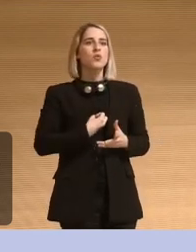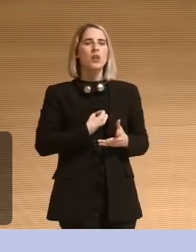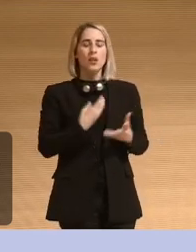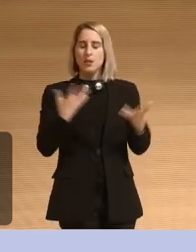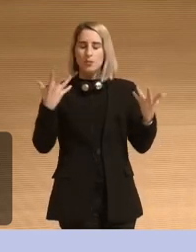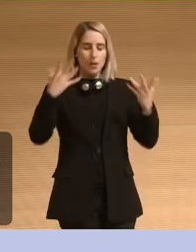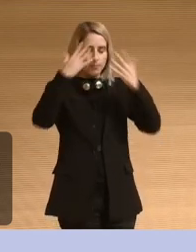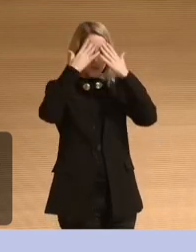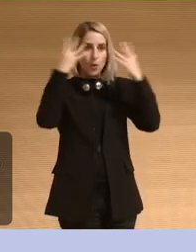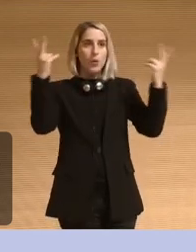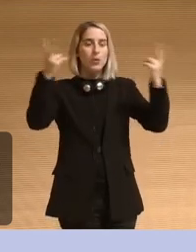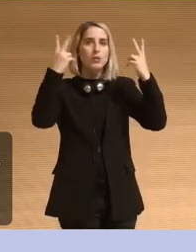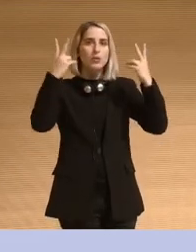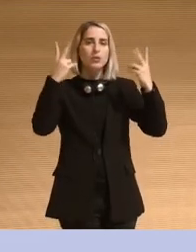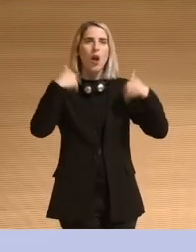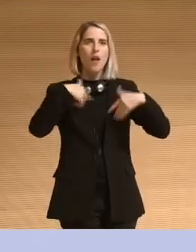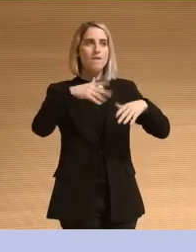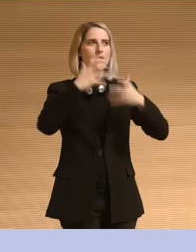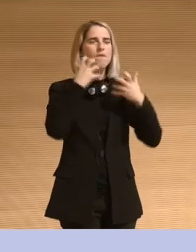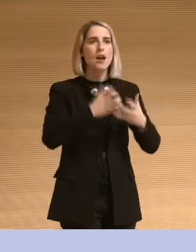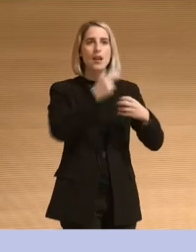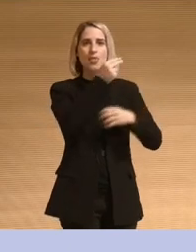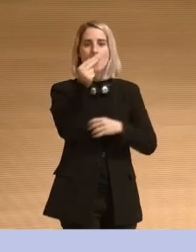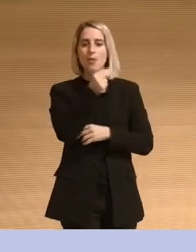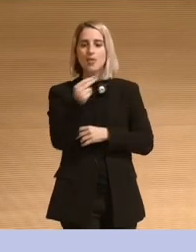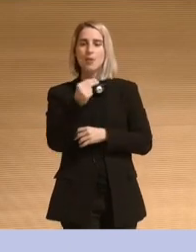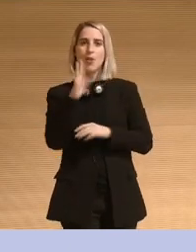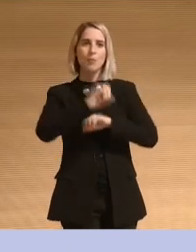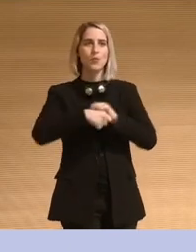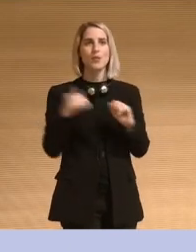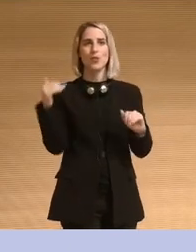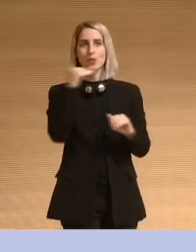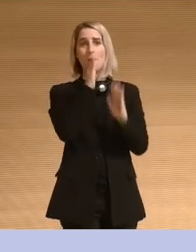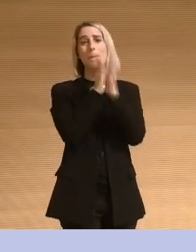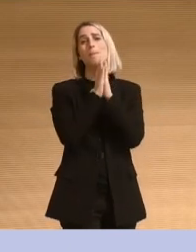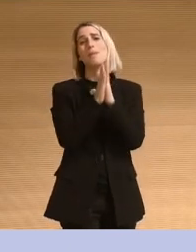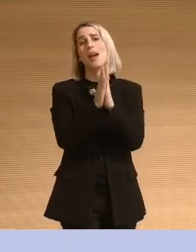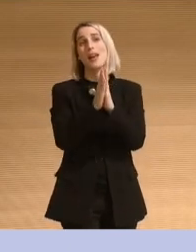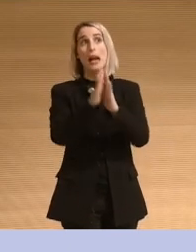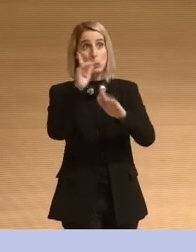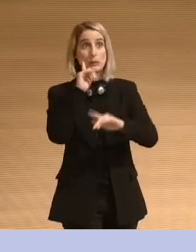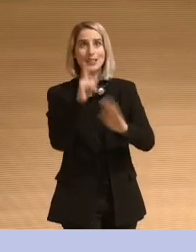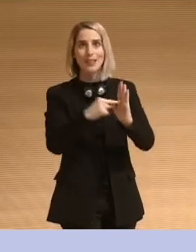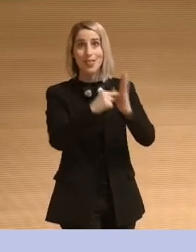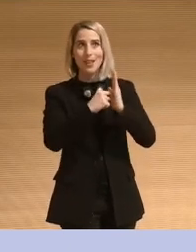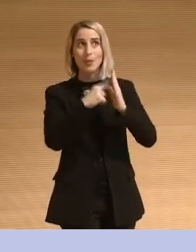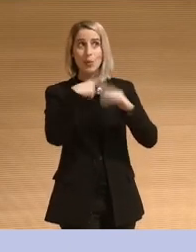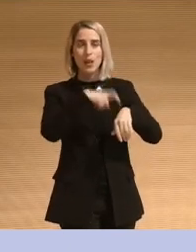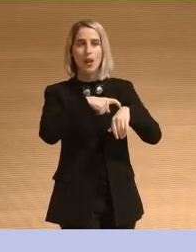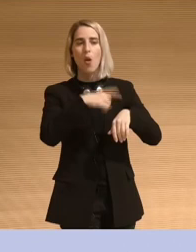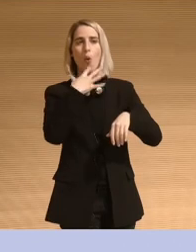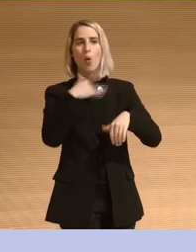σκέψη μας μετά από τόσο σημαντικές ανακοινώσεις. Θα προσπαθήσω να είμαι σύντομη. Αν δεν είμαι, γνέψτε μου από μακριά, γιατί έχω